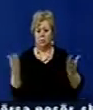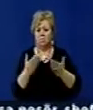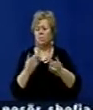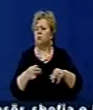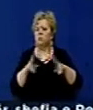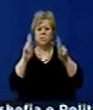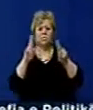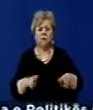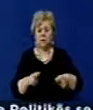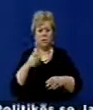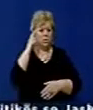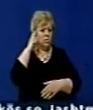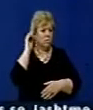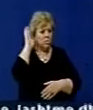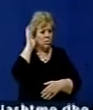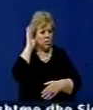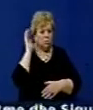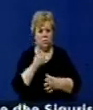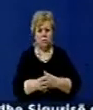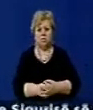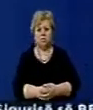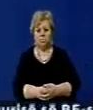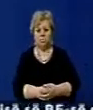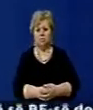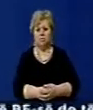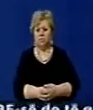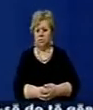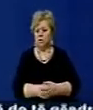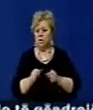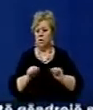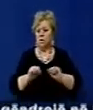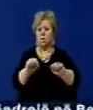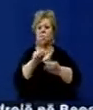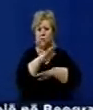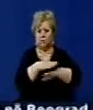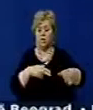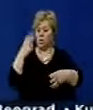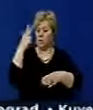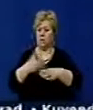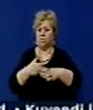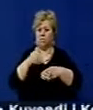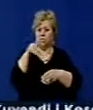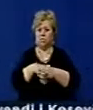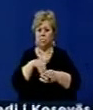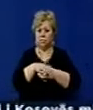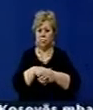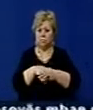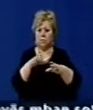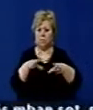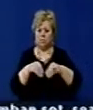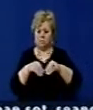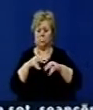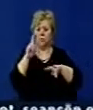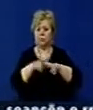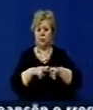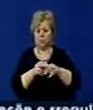drejt një kryeministër të kundërvihet kuvendit që 3 herë ka votu për ekzekutimin e këtij